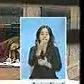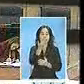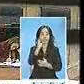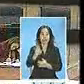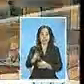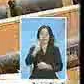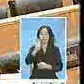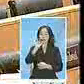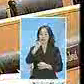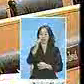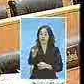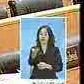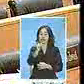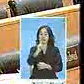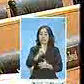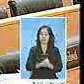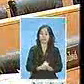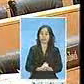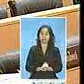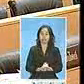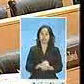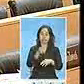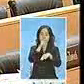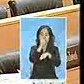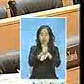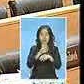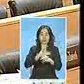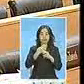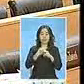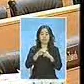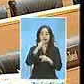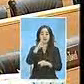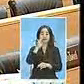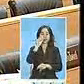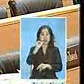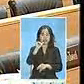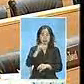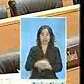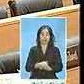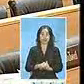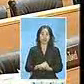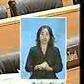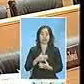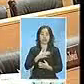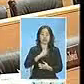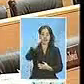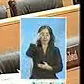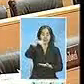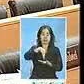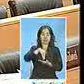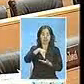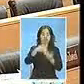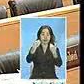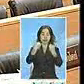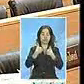อดจะประท้วงนะครับ ขออนุญาตท่านประธานครับบุญยอดสุขถิ่นไทยสมาชิกรัฐสภาผมลุกขึ้นเพื่อใช้สิทธิถูกพาดพิงน